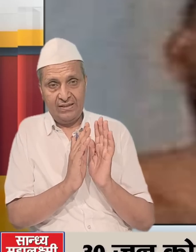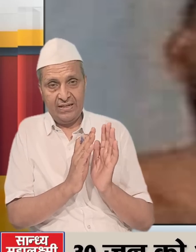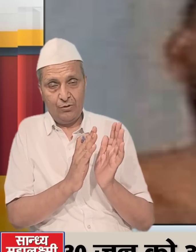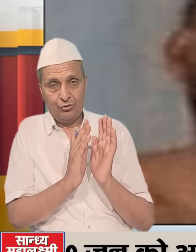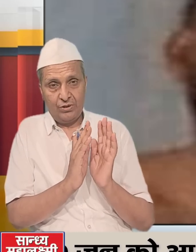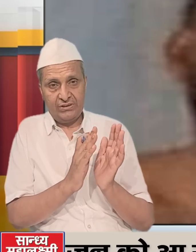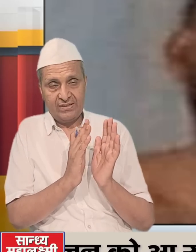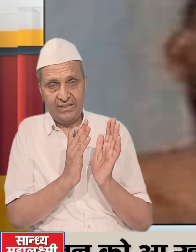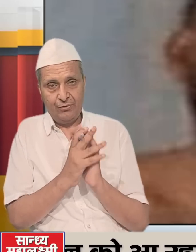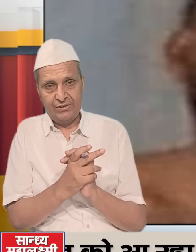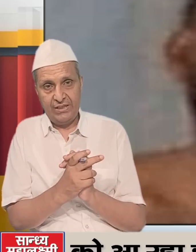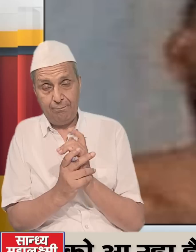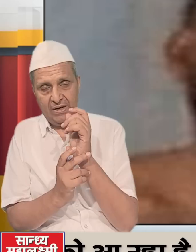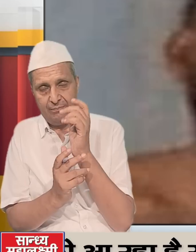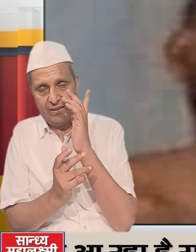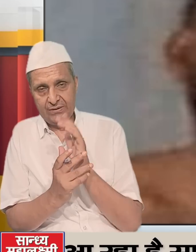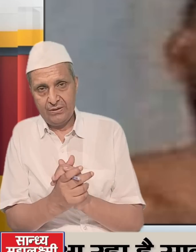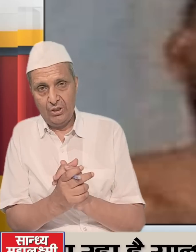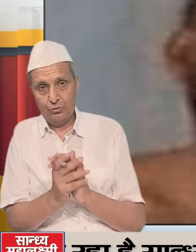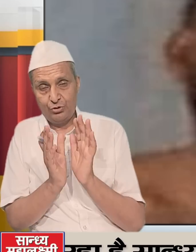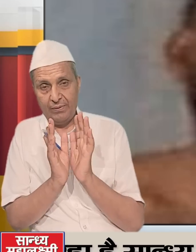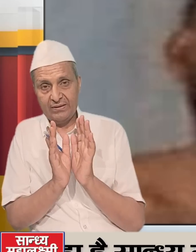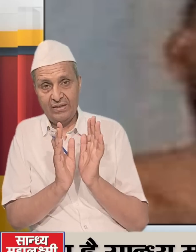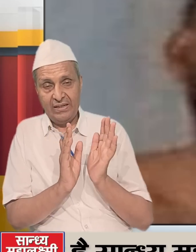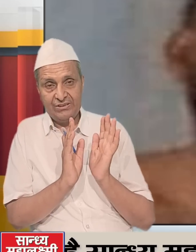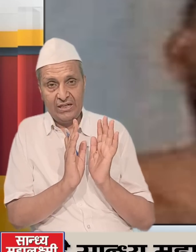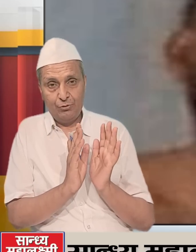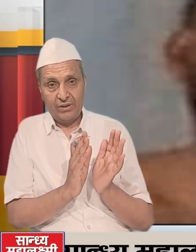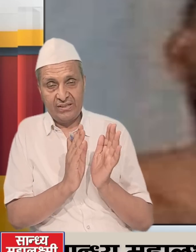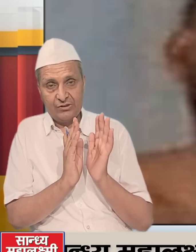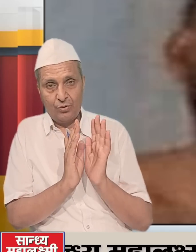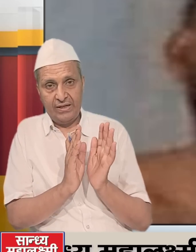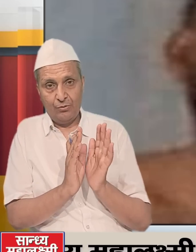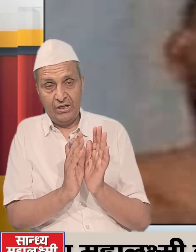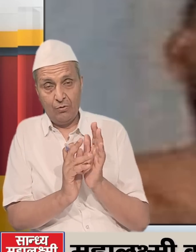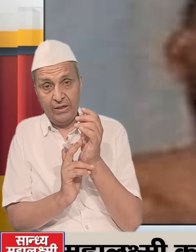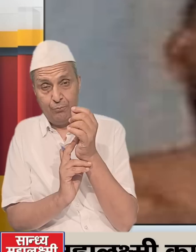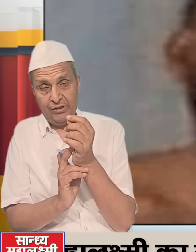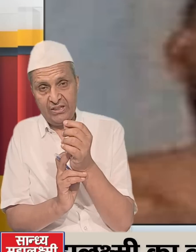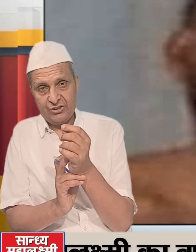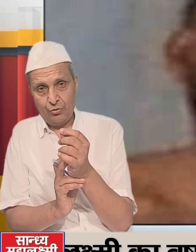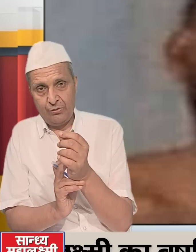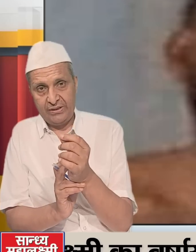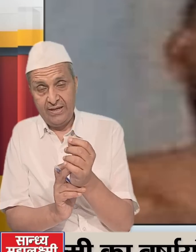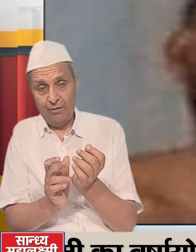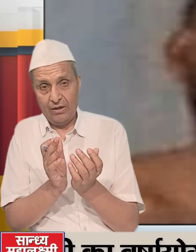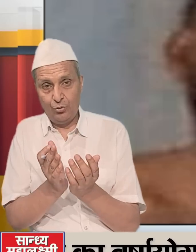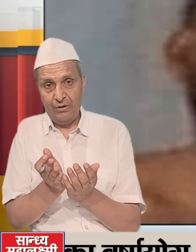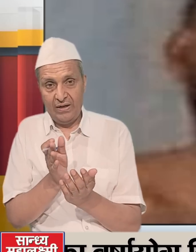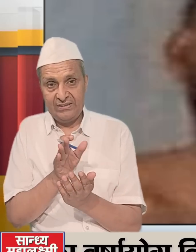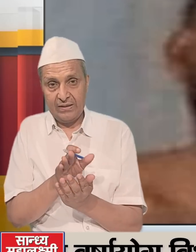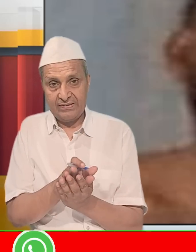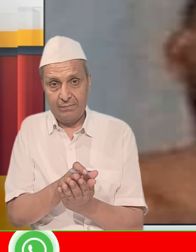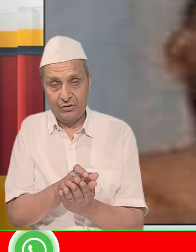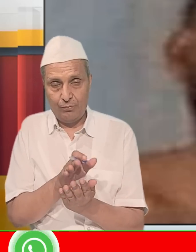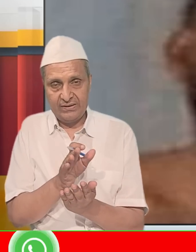पैदल चलने के लिए कोई सुरक्षित रास्ते नहीं होने चाहिए, पहली बात। दूसरी बात, क्या जानबूझकर इस तरह की दुर्घटनाएं होती हैं, उनकी पूरी जांच क्यों नहीं होती, अधूरी